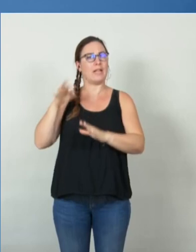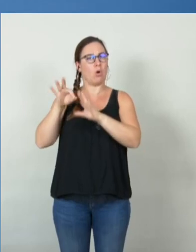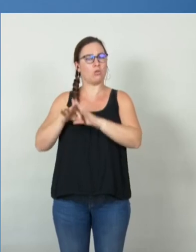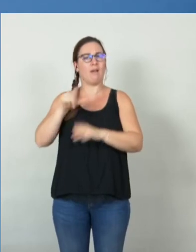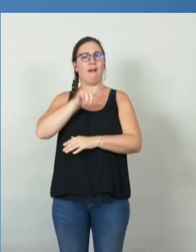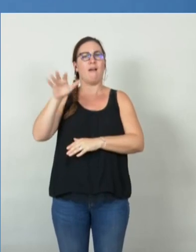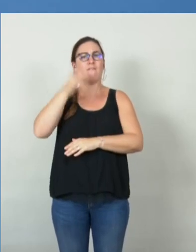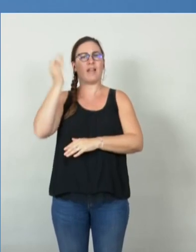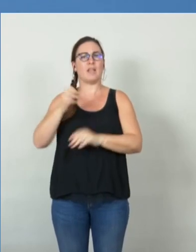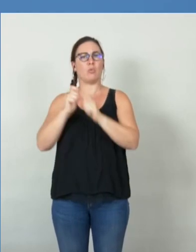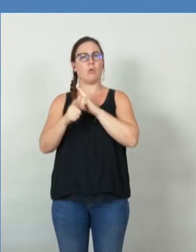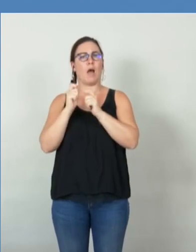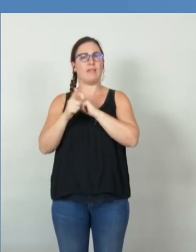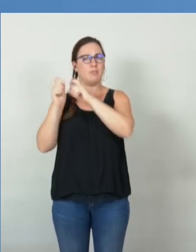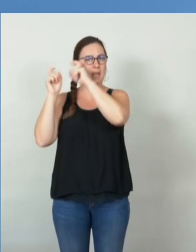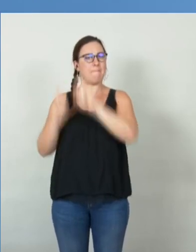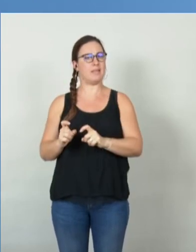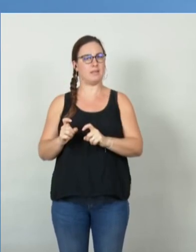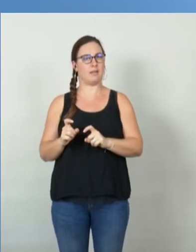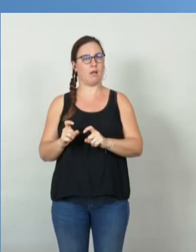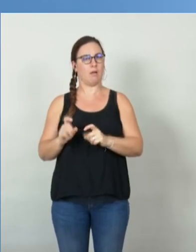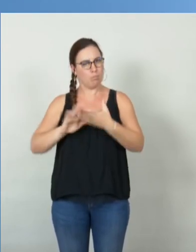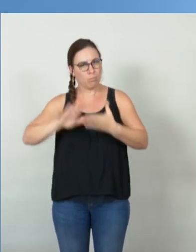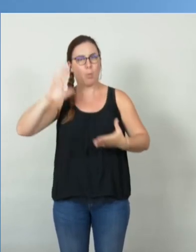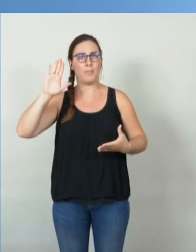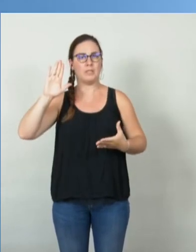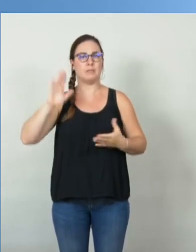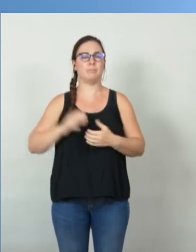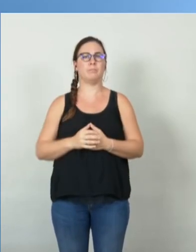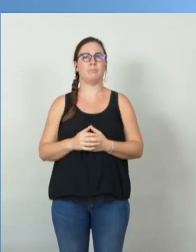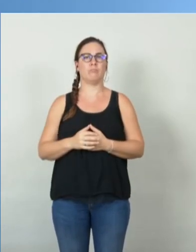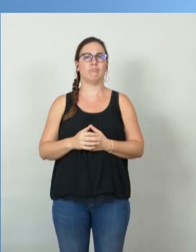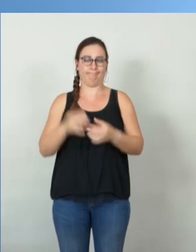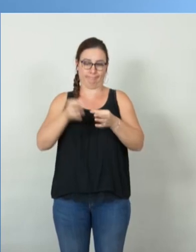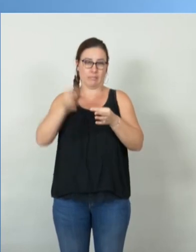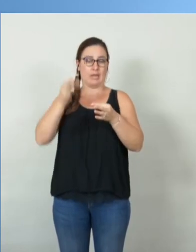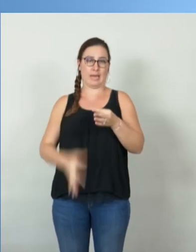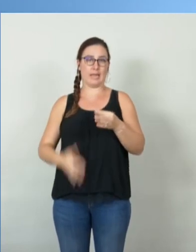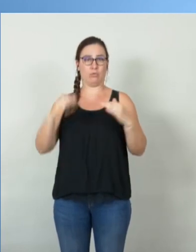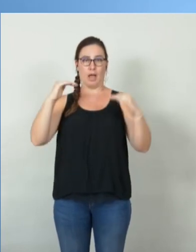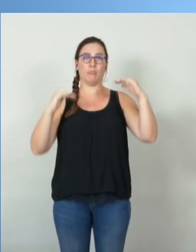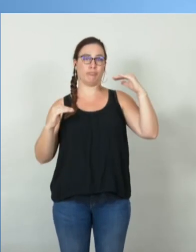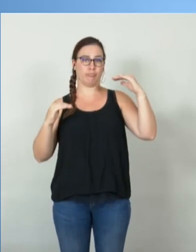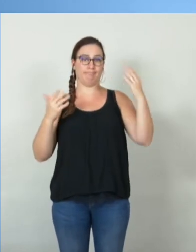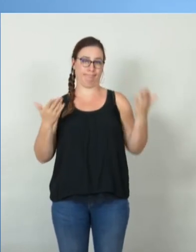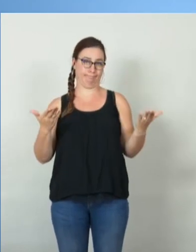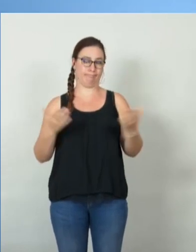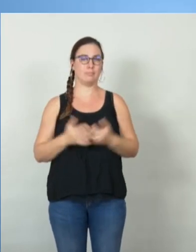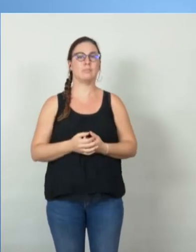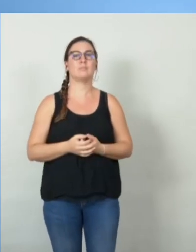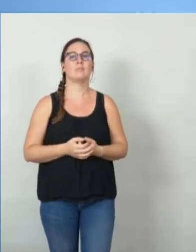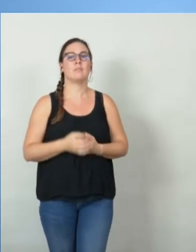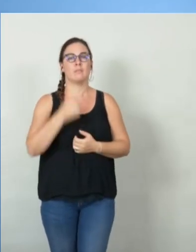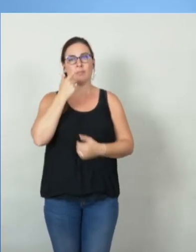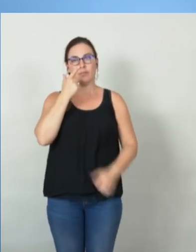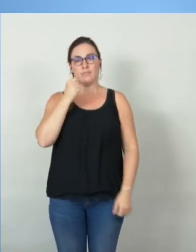de 25% les indemnités d'élus qui se manifeste à travers ce ce chiffre monsieur